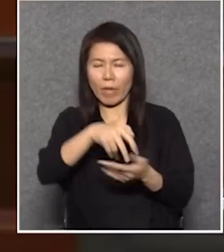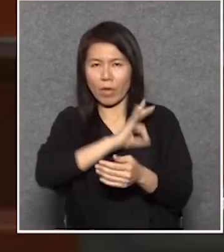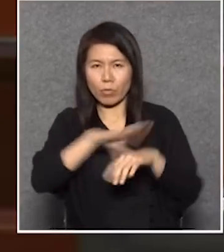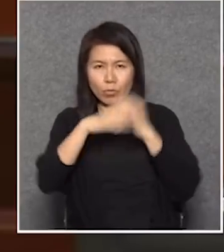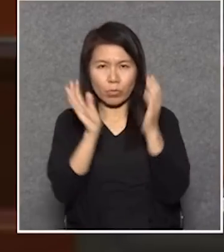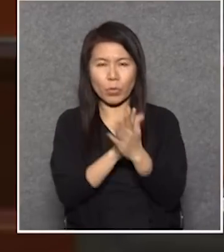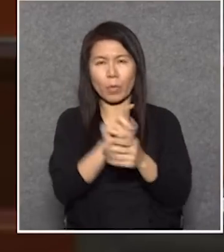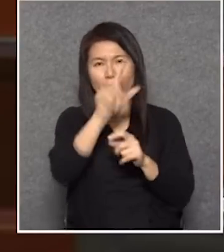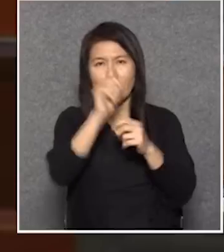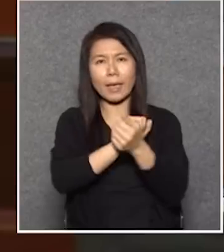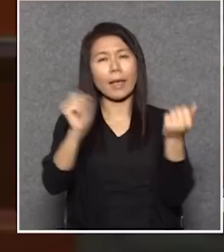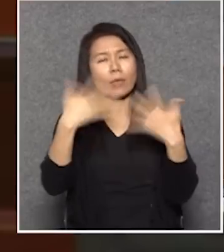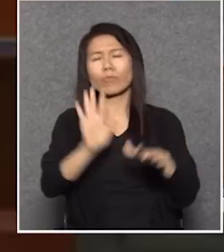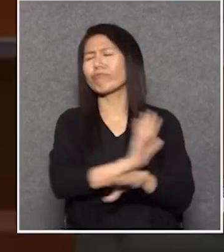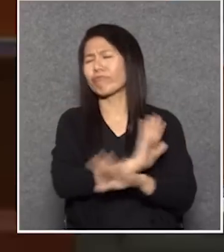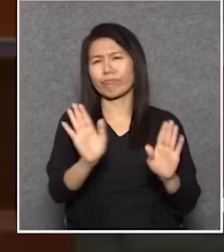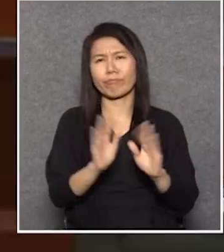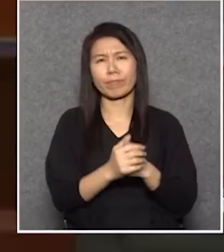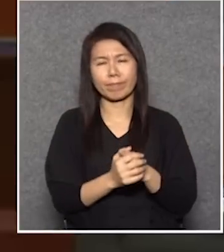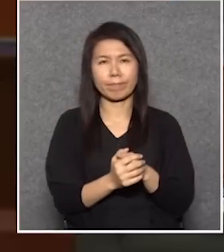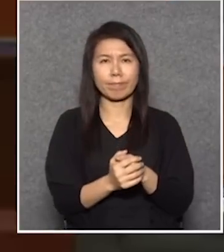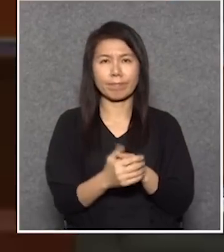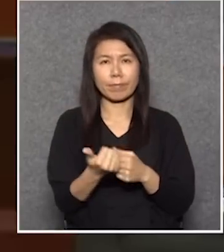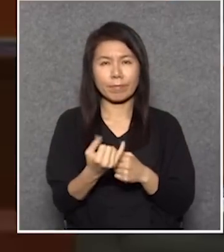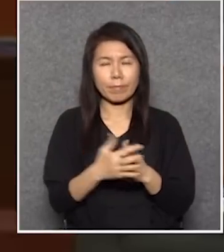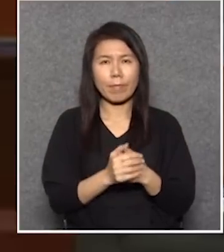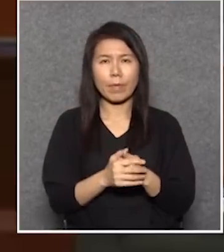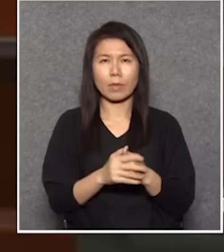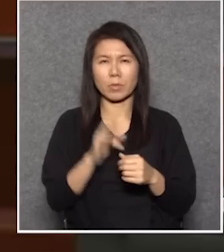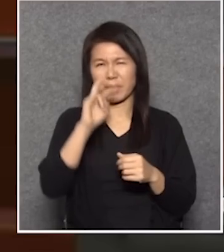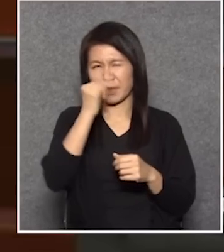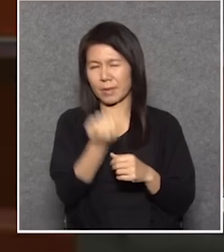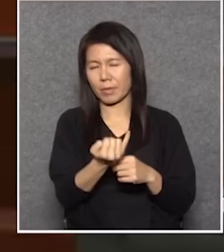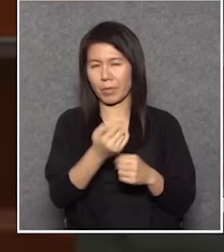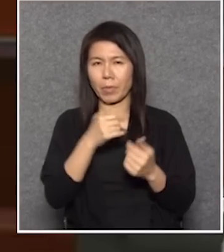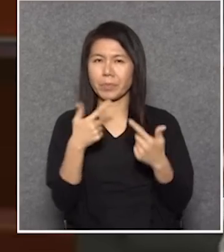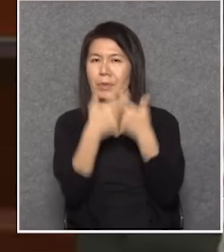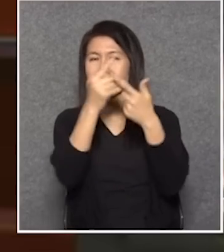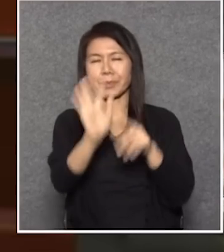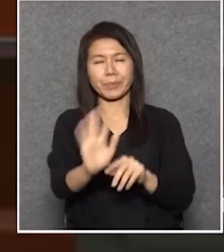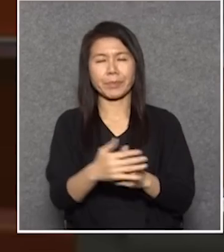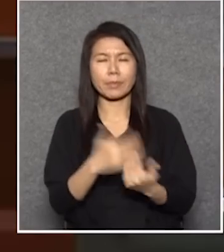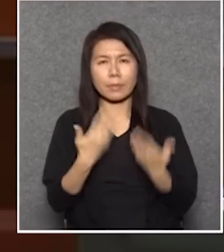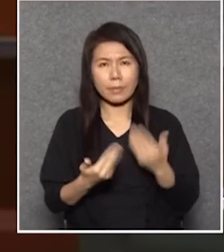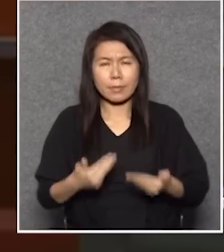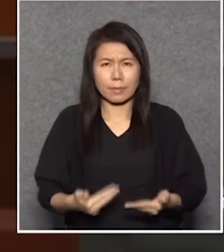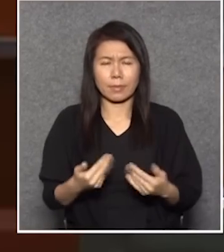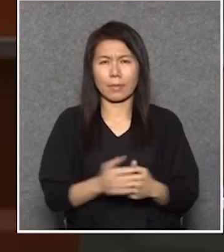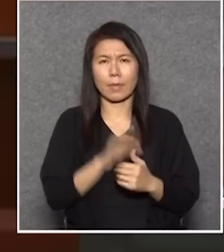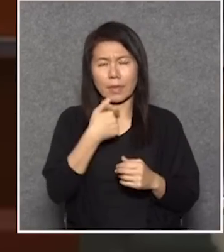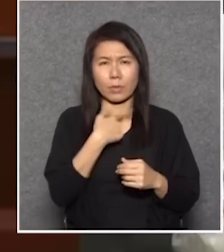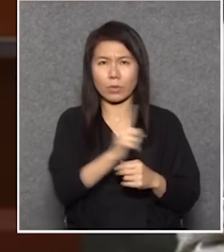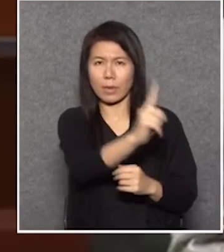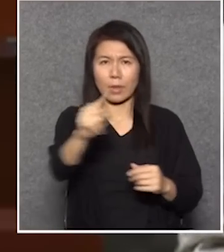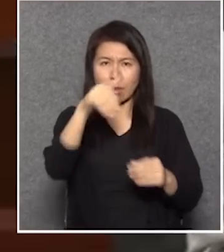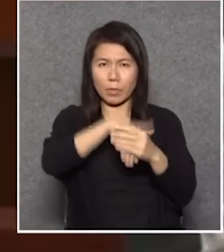刃而解，係咪？當然呢啲歪論我哋又唔會駁佢嘅，係咪？咁但係而家唔係話要一人一票選